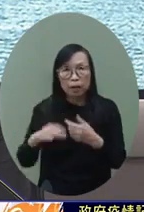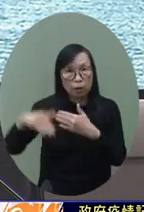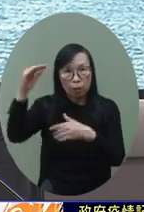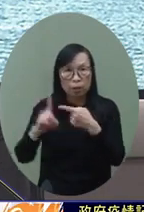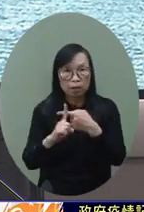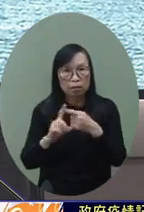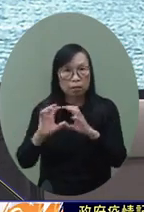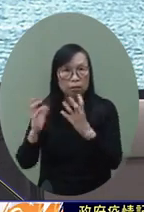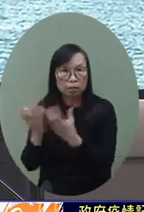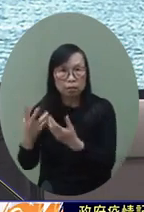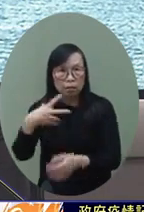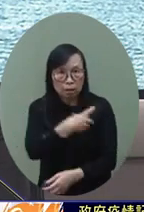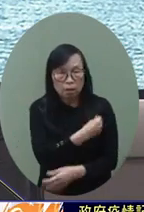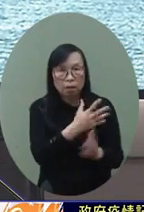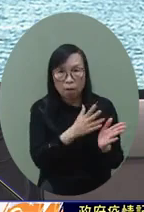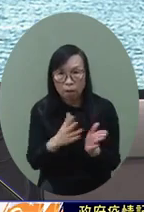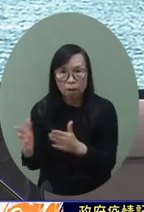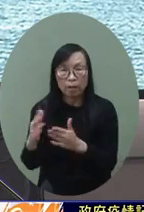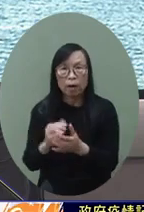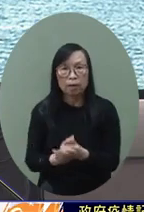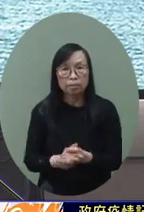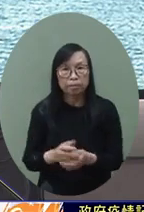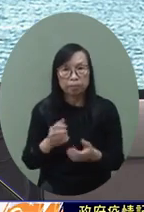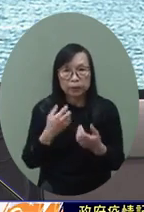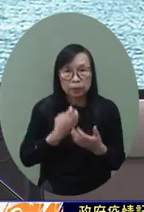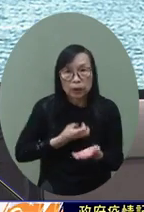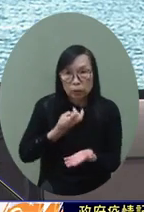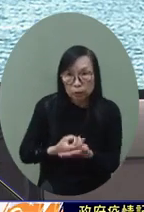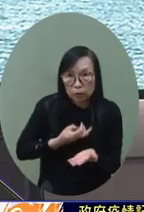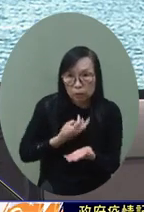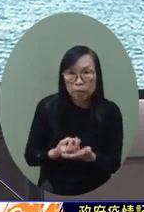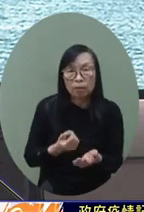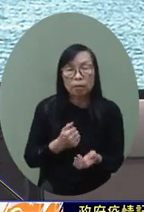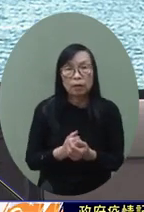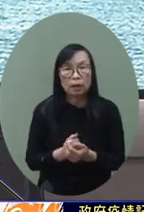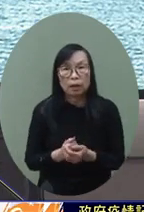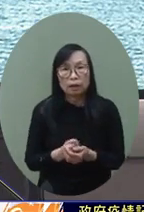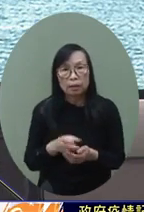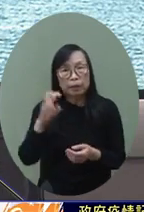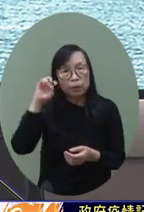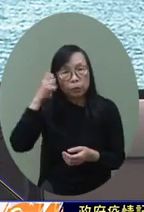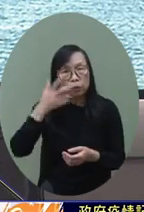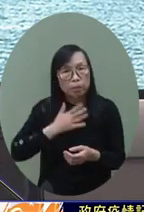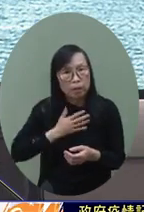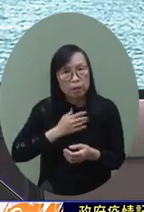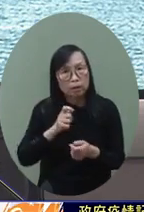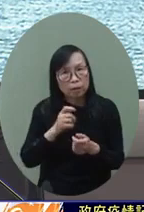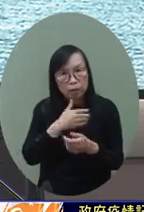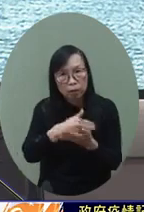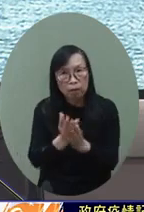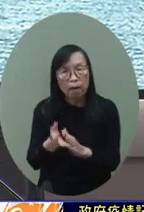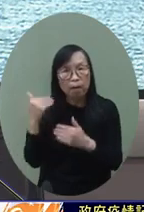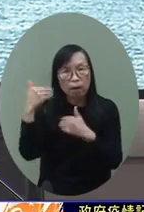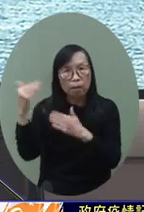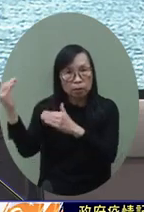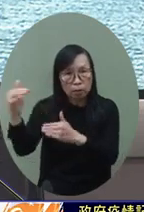時候咧，個安排都係要非常之緊密同埋小心，個預備都要好周詳嘅，即係包括個運送嘅配